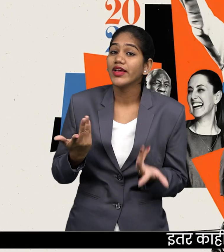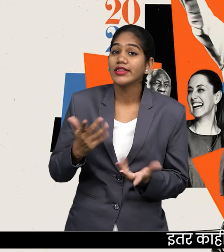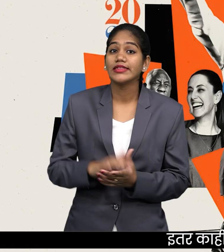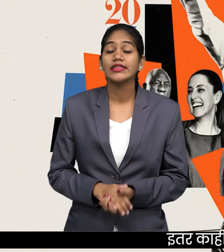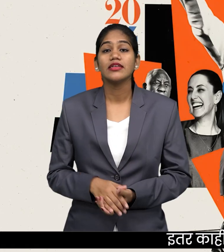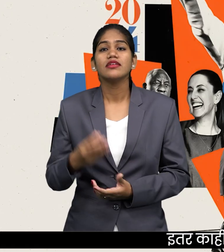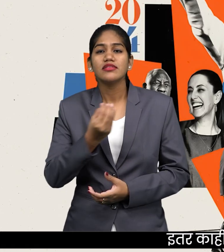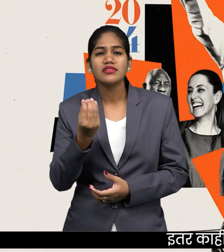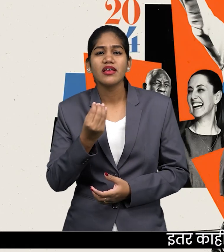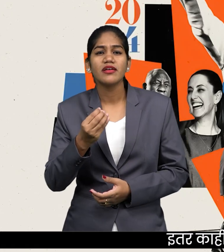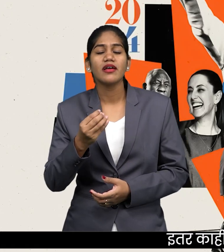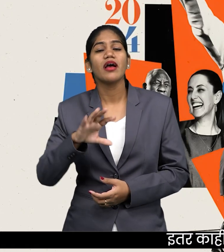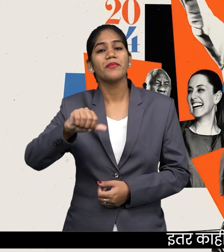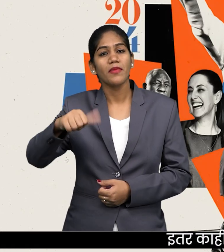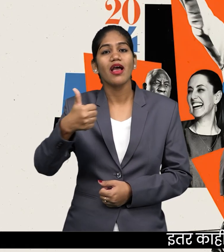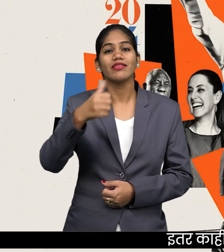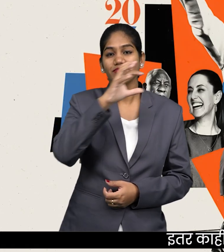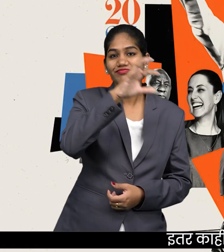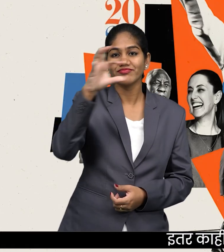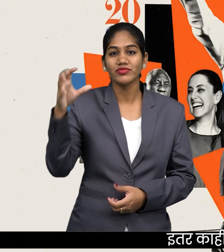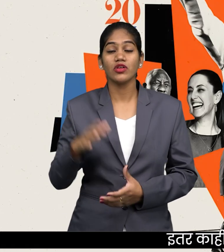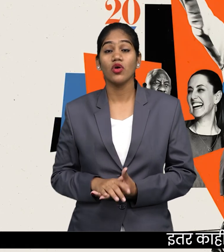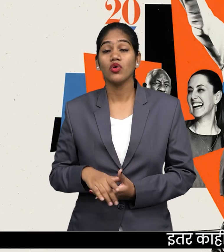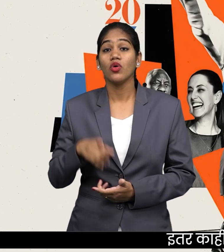इतर काही देशांमध्ये जे सत्तेत आहे